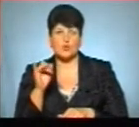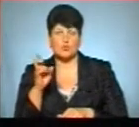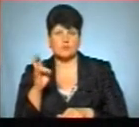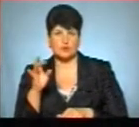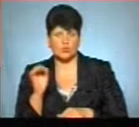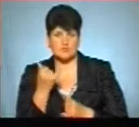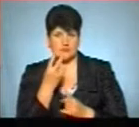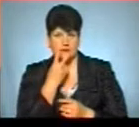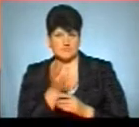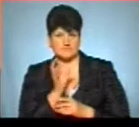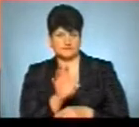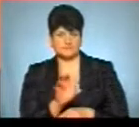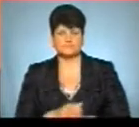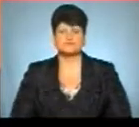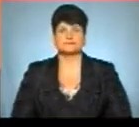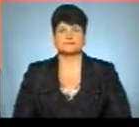наших кореспондентів.